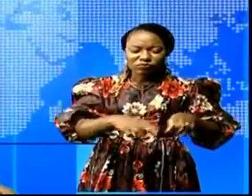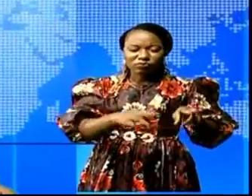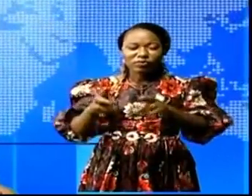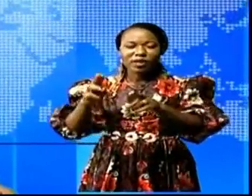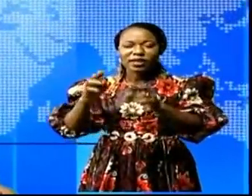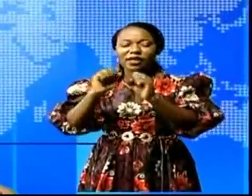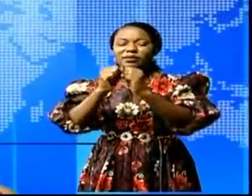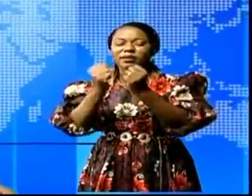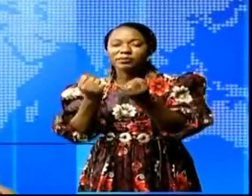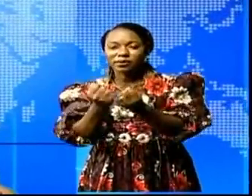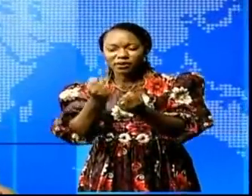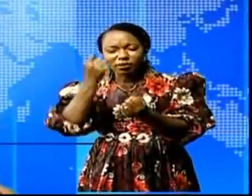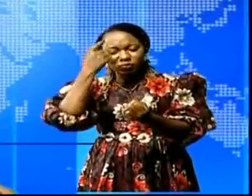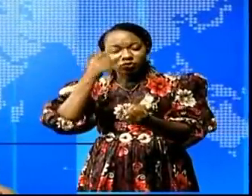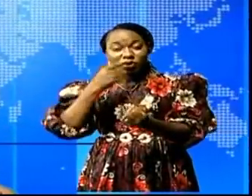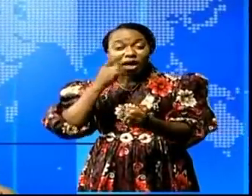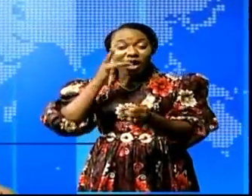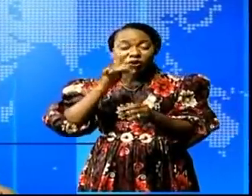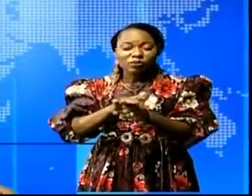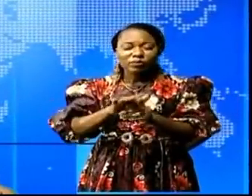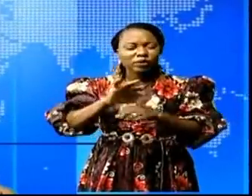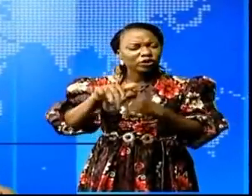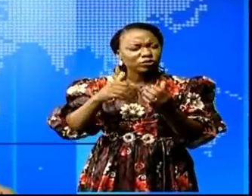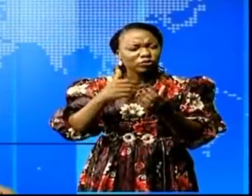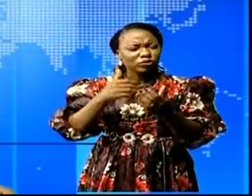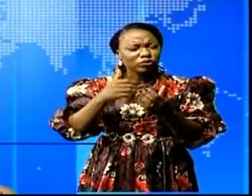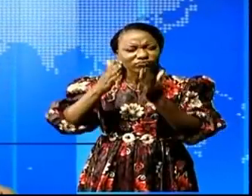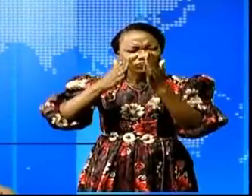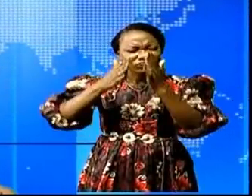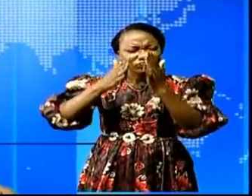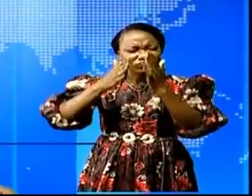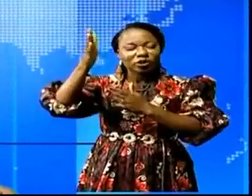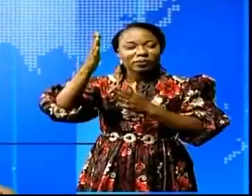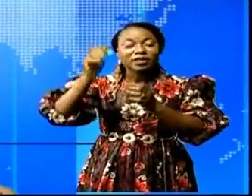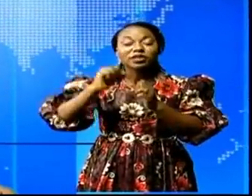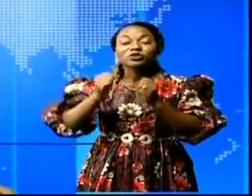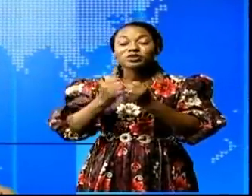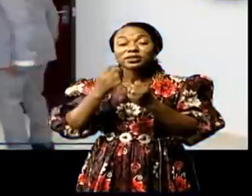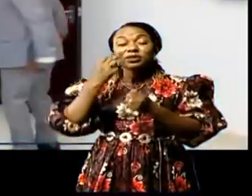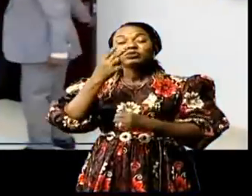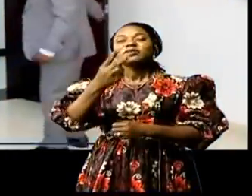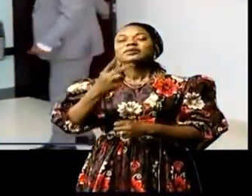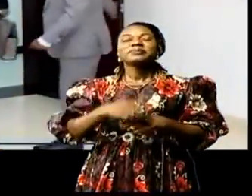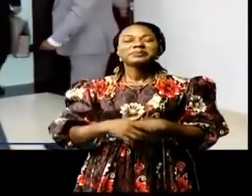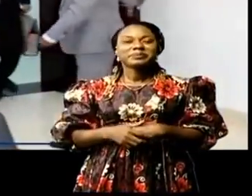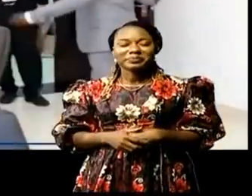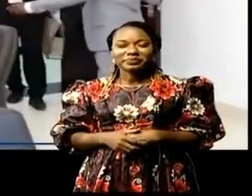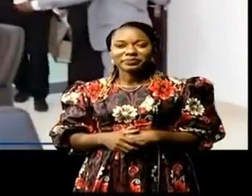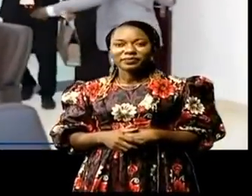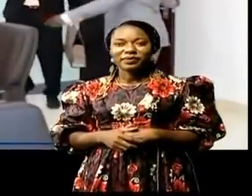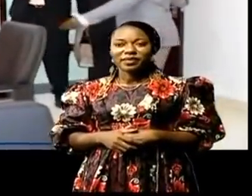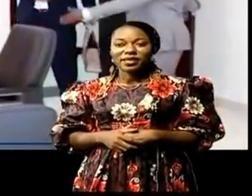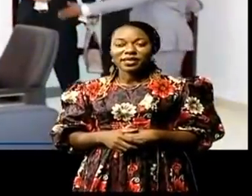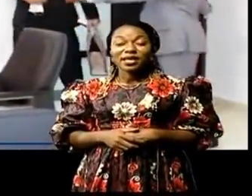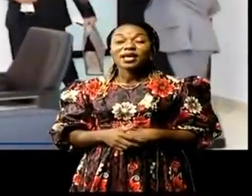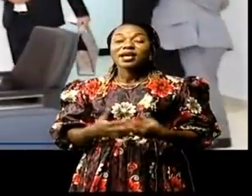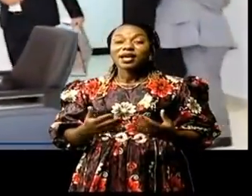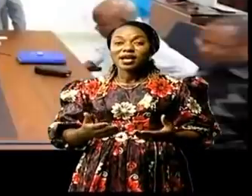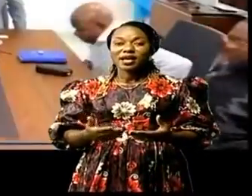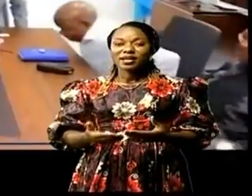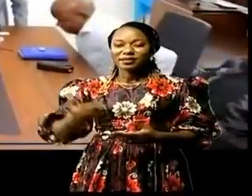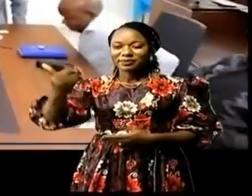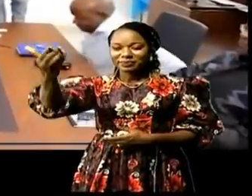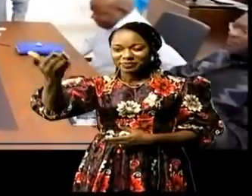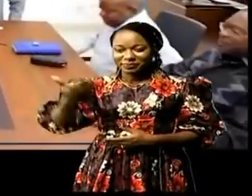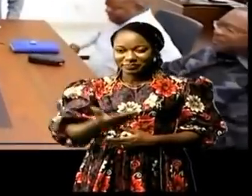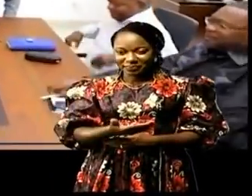en vue de sa matérialisation dans le tout prochain jour, nous dit Mireille Ndeke. Au cours de cette audience, le diplomate